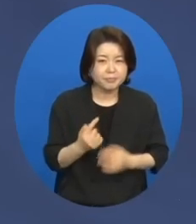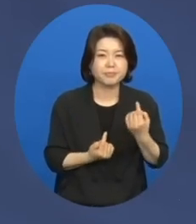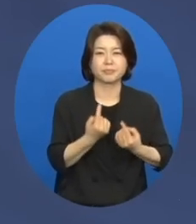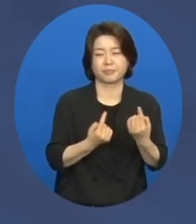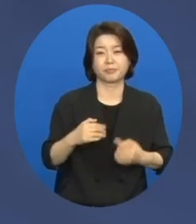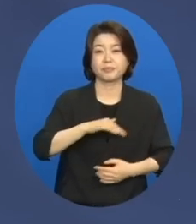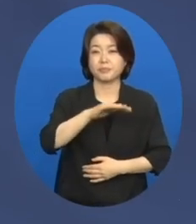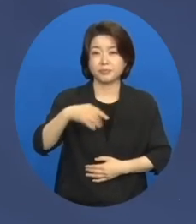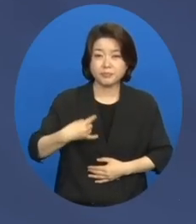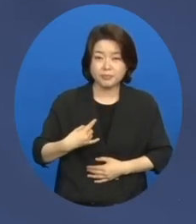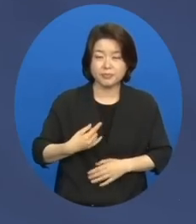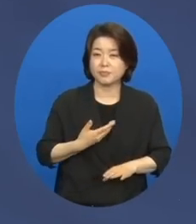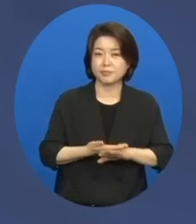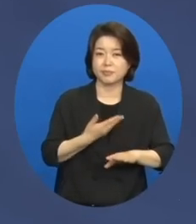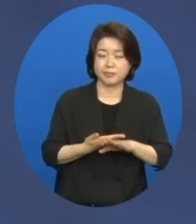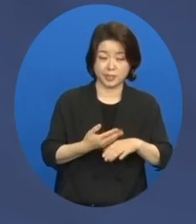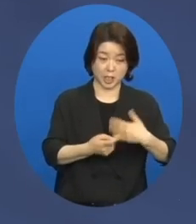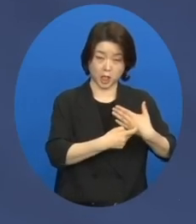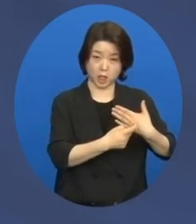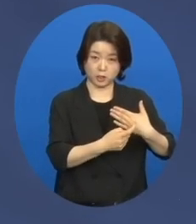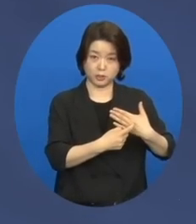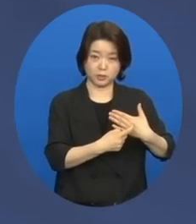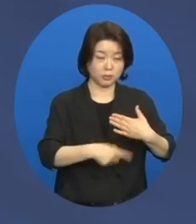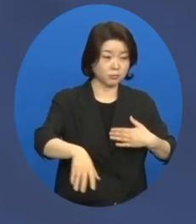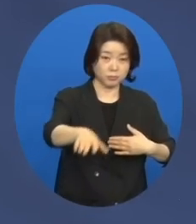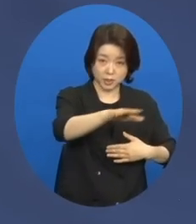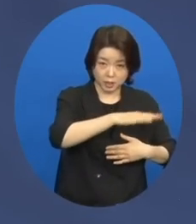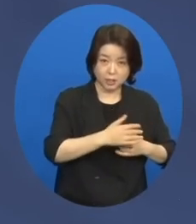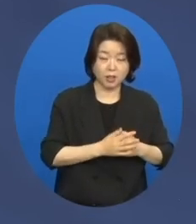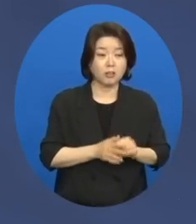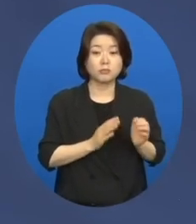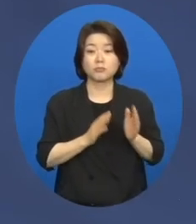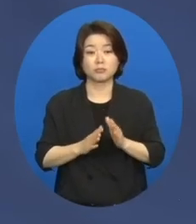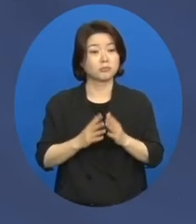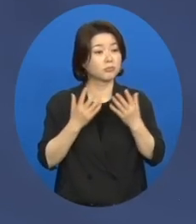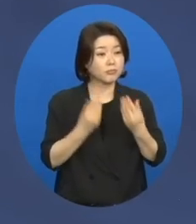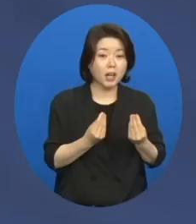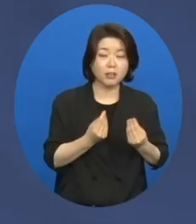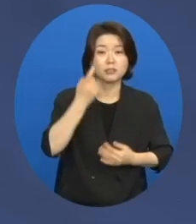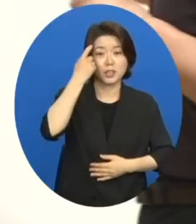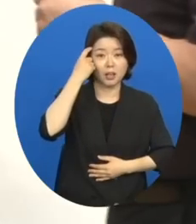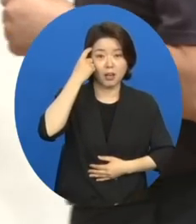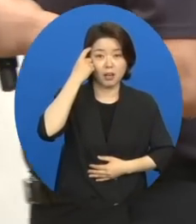우리에게 다른 걸 겉으로는 다 어지간히 준비됐다고 생각하는데